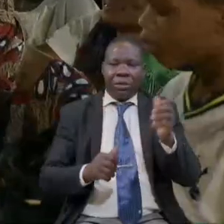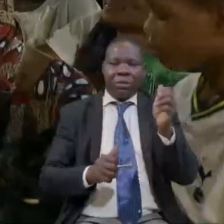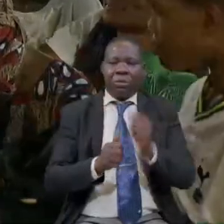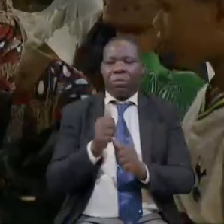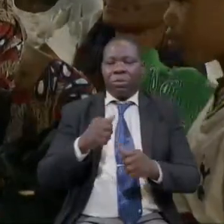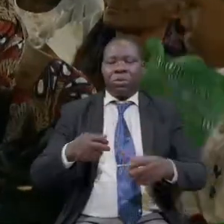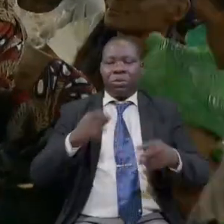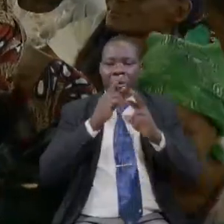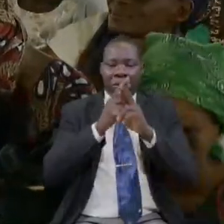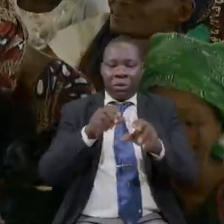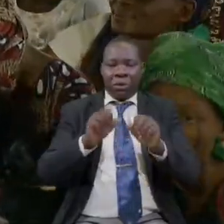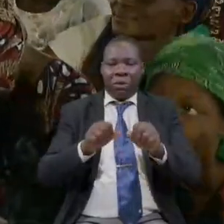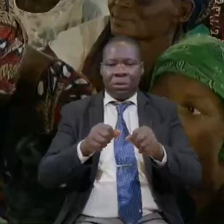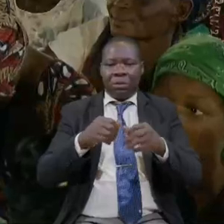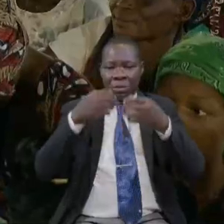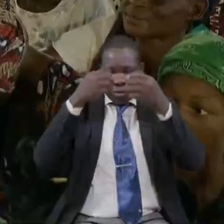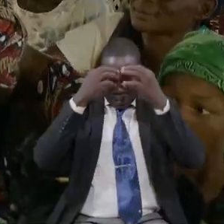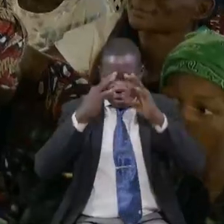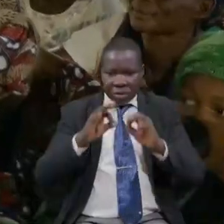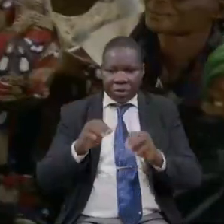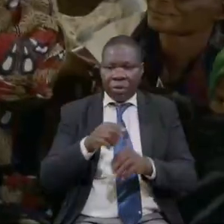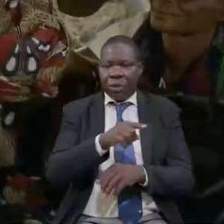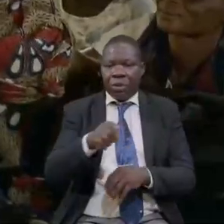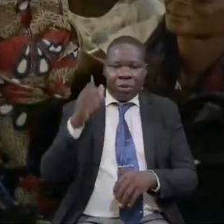cette décision